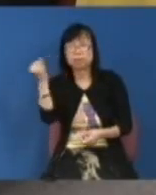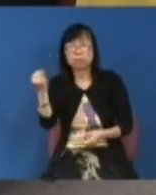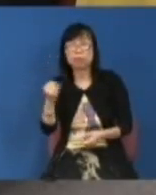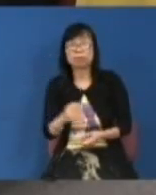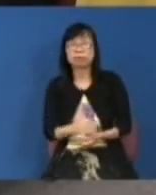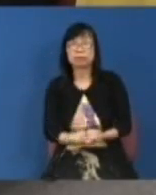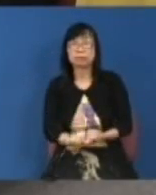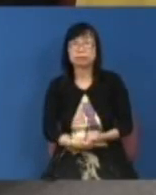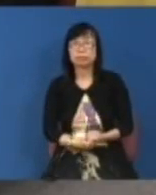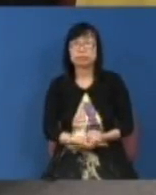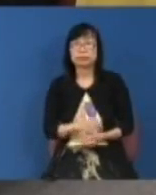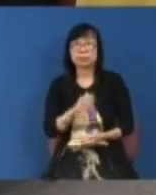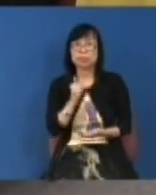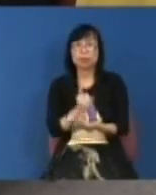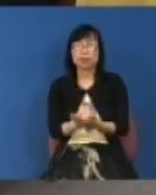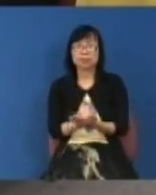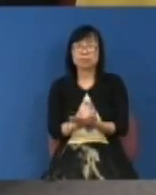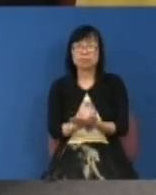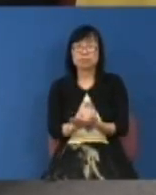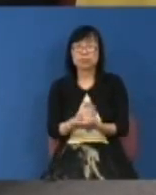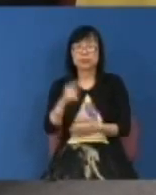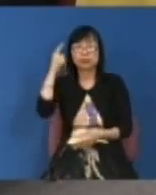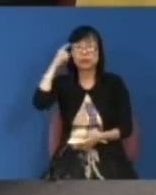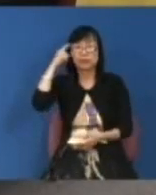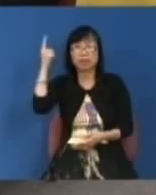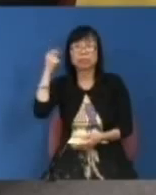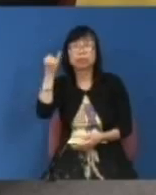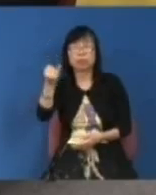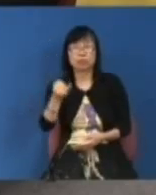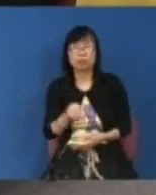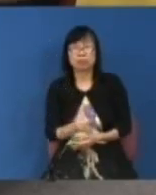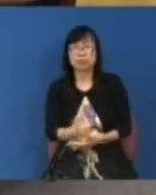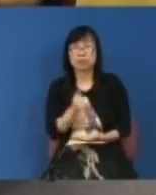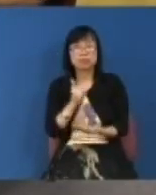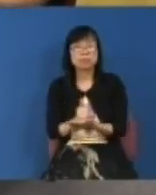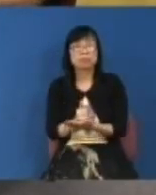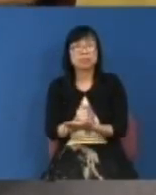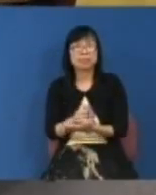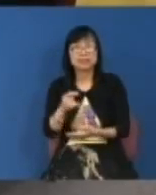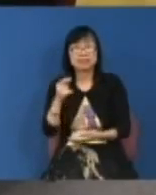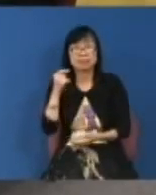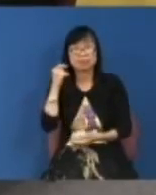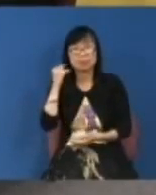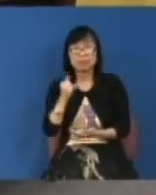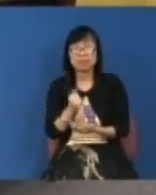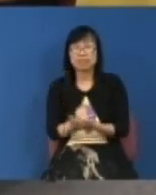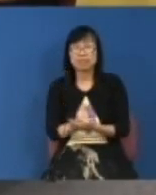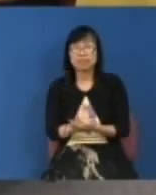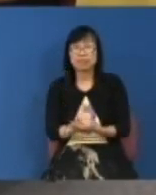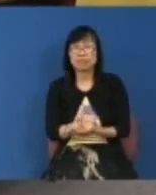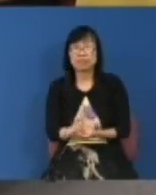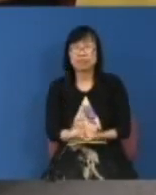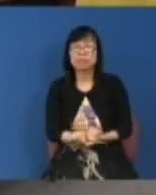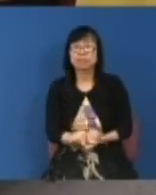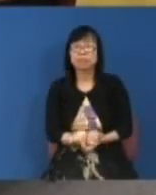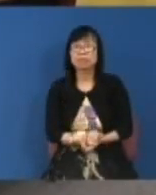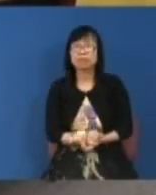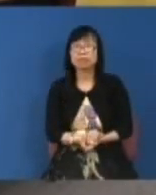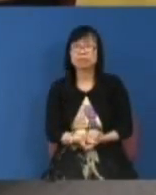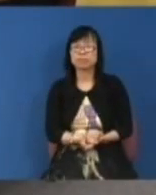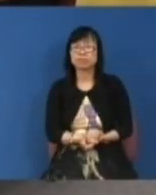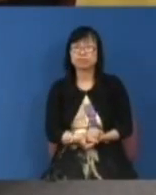样，坐在这 里，因为坐在这里就一定是理性，是错的。因为坐在这里 坐住个理性， 学究啊，犬儒得的嘛，